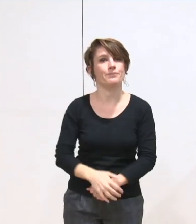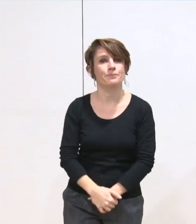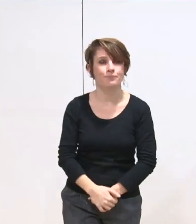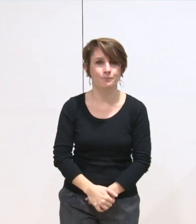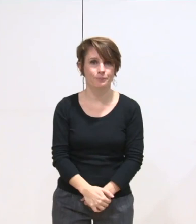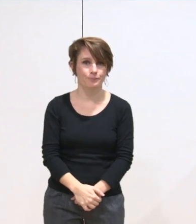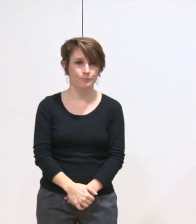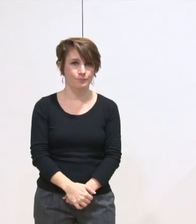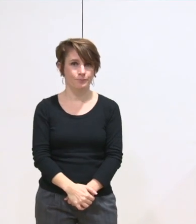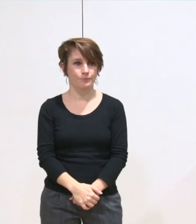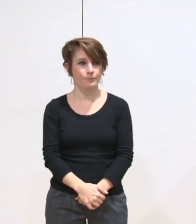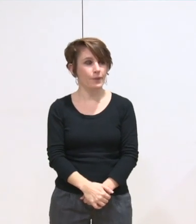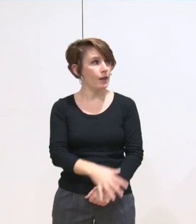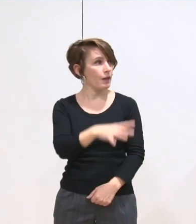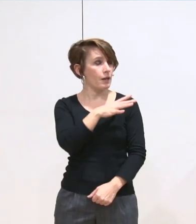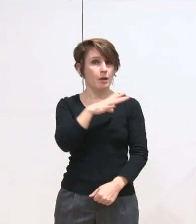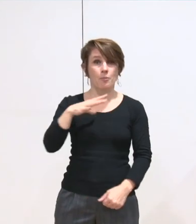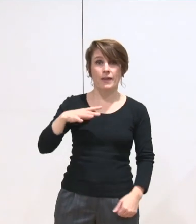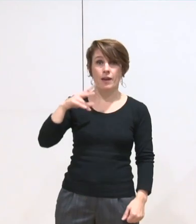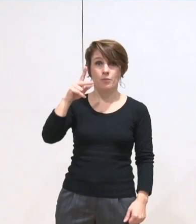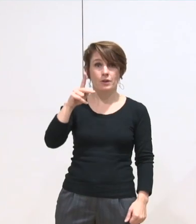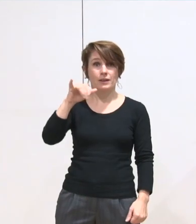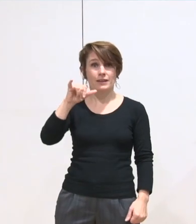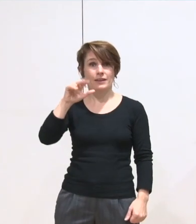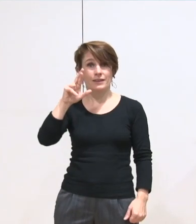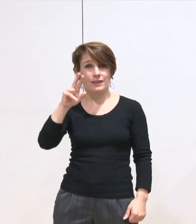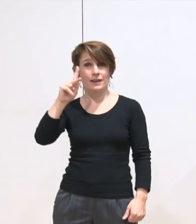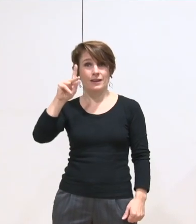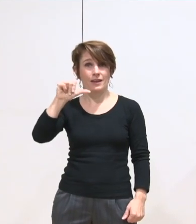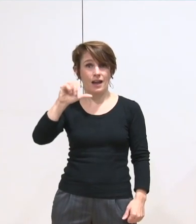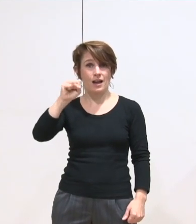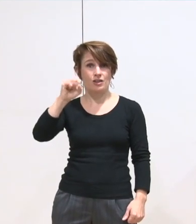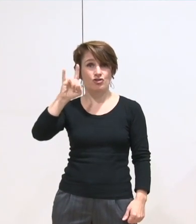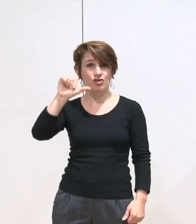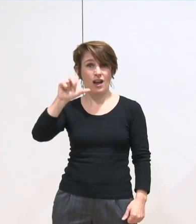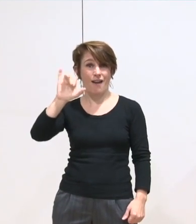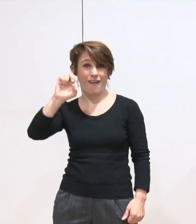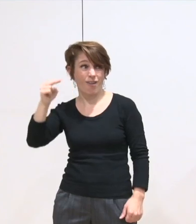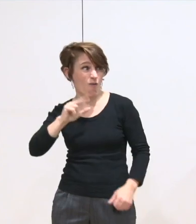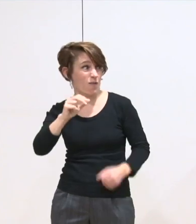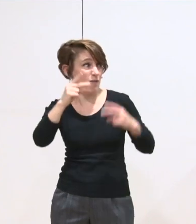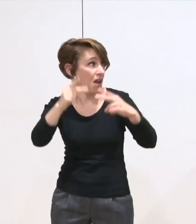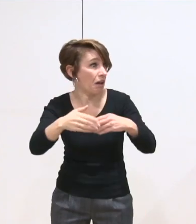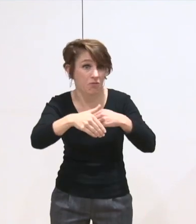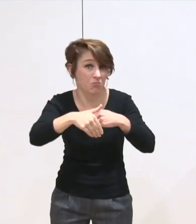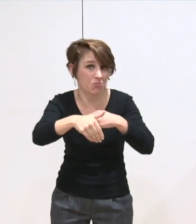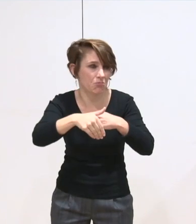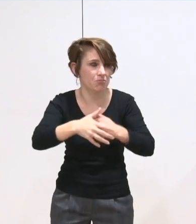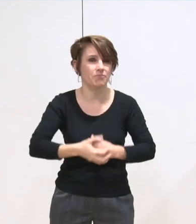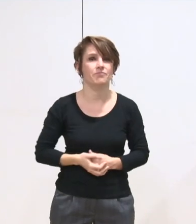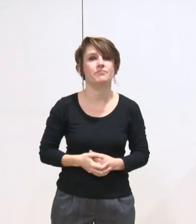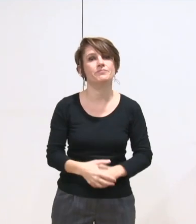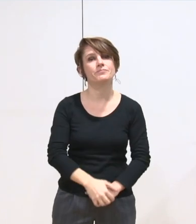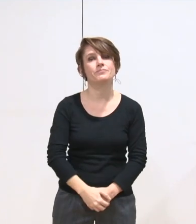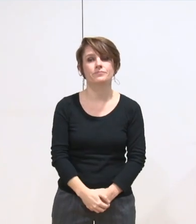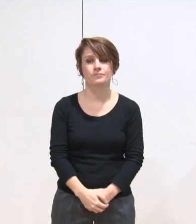alors on me dit qu'elle arrive, Raphaël Marguet, présent. Pierre Mériot, présent. Yann Mongaburu, présent. Anne-Sophie Olmos,